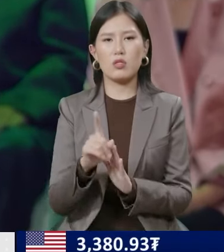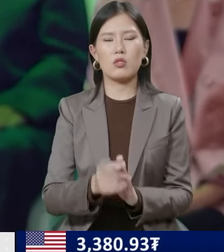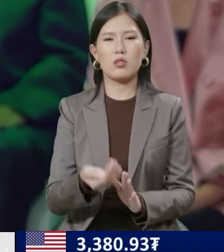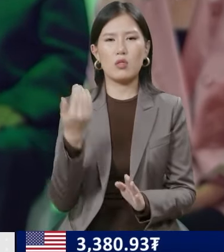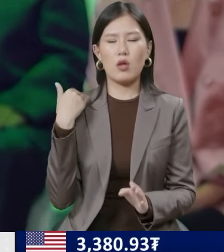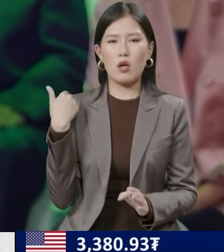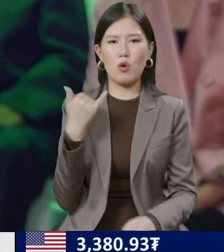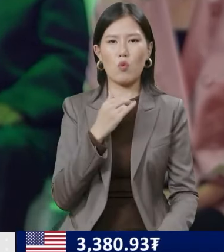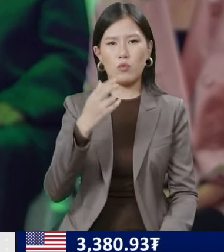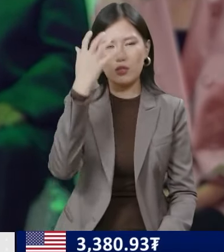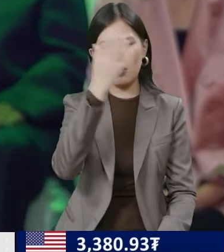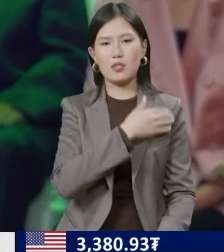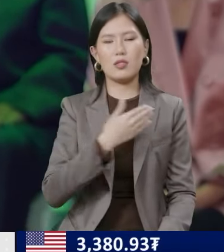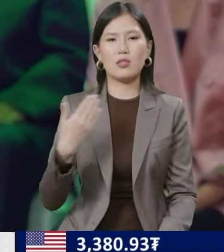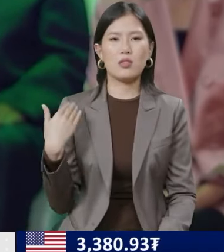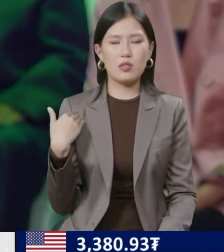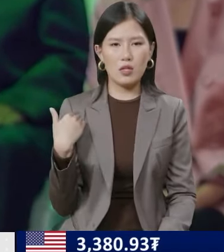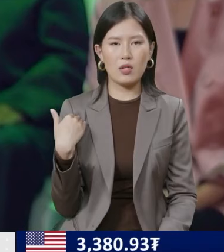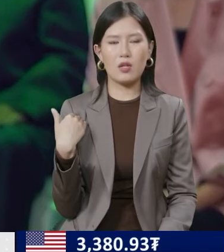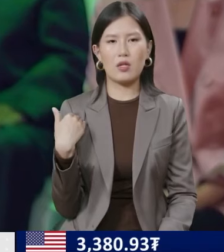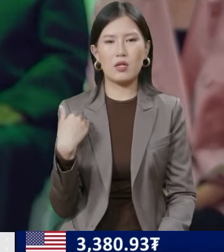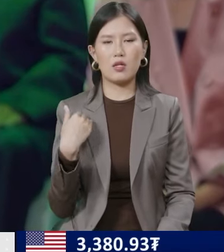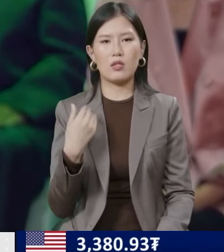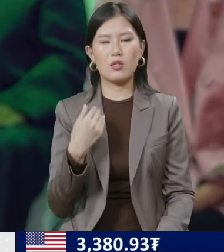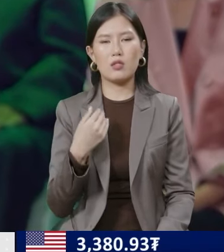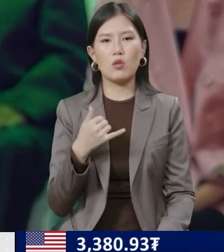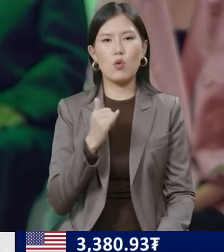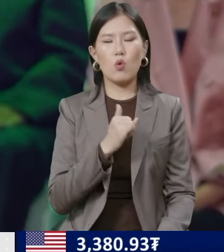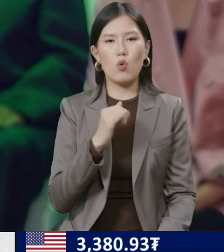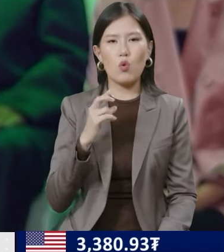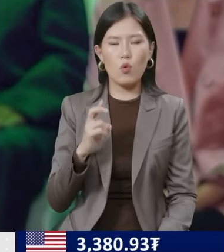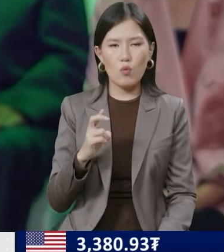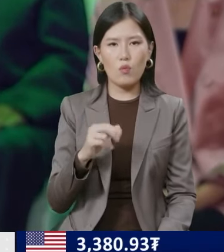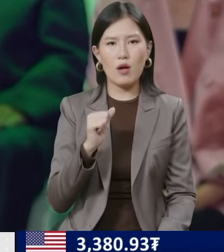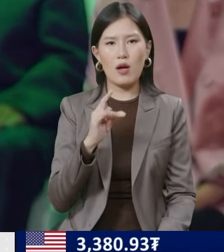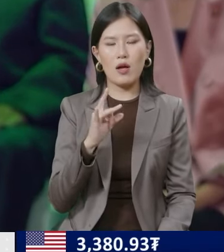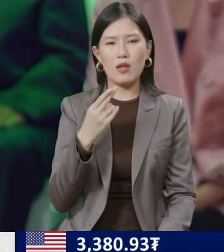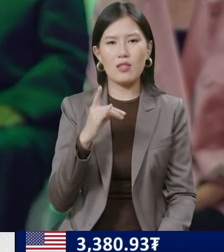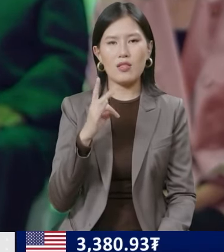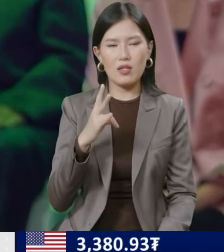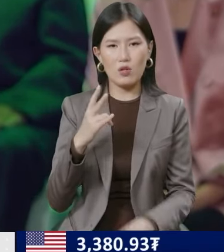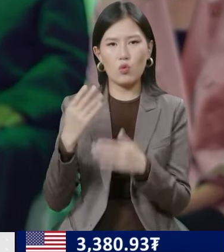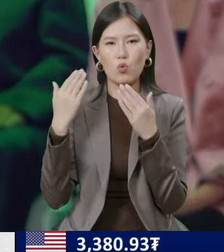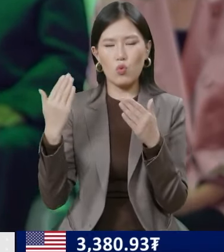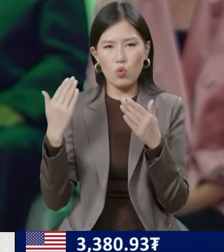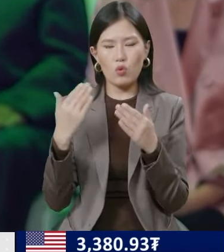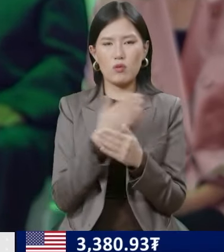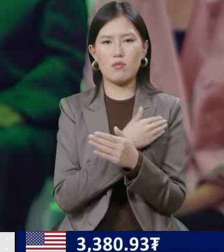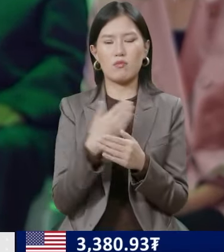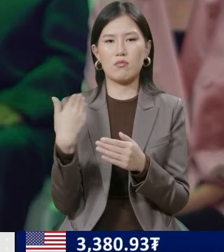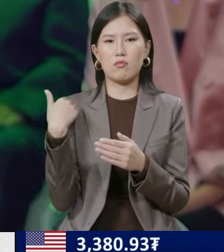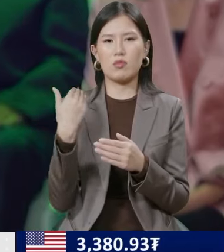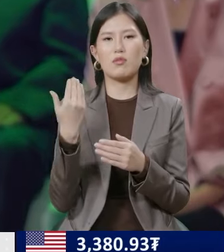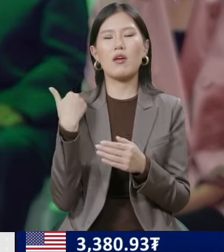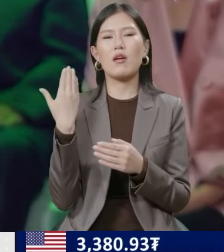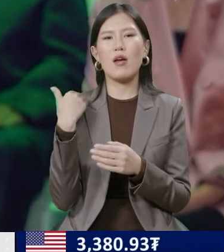нийслэлийн засаг дарга тухайн үеийн нэршлэр Нийс Улаанбаатар хотын ардын депутатуудын хурлын гүйцэтгэх захиргаа тухайн үеийн